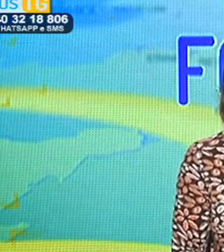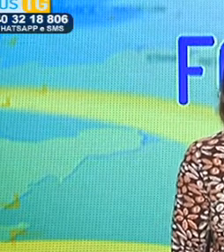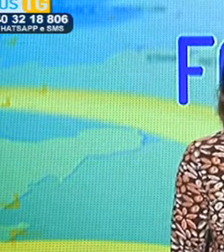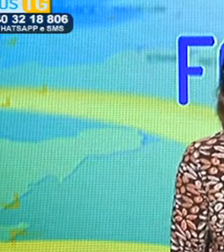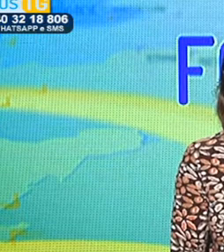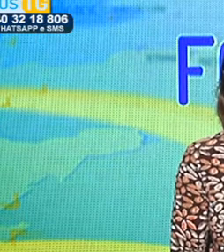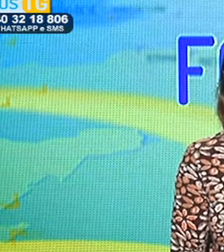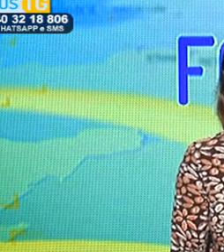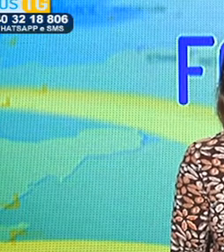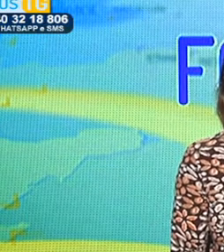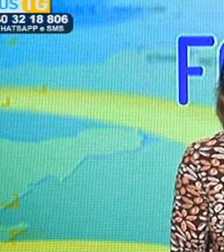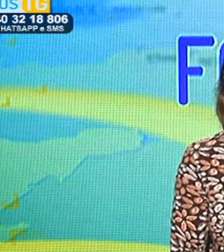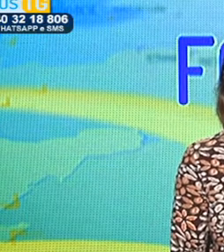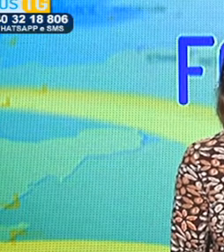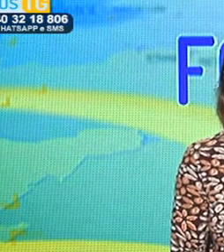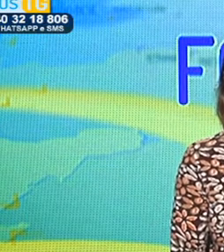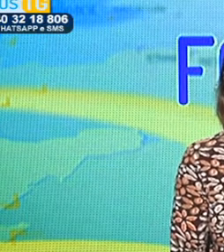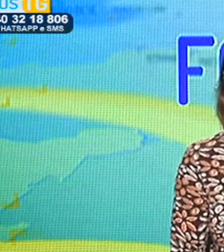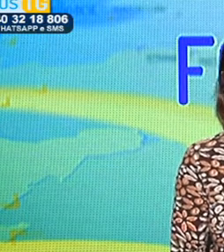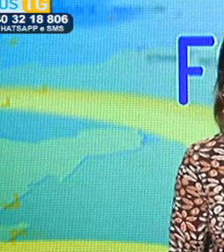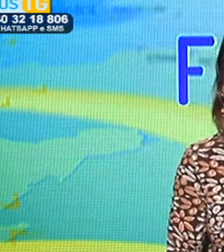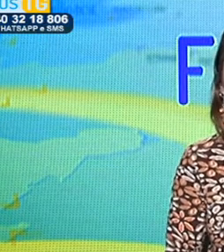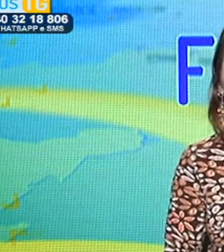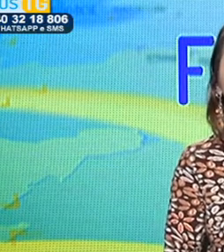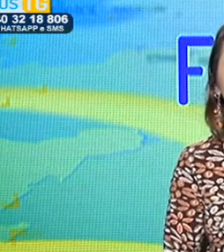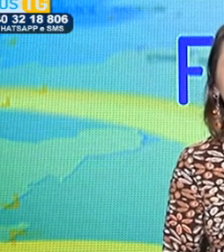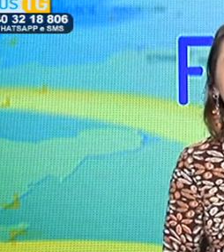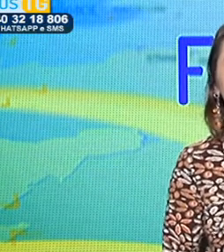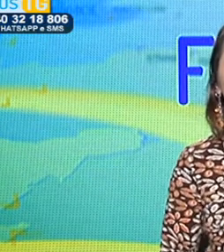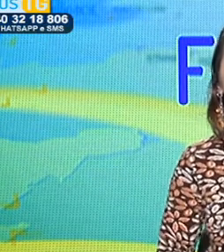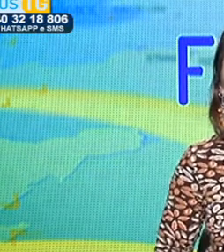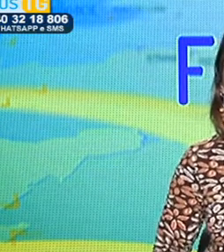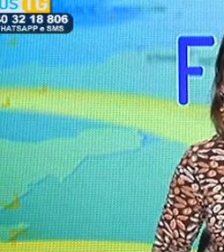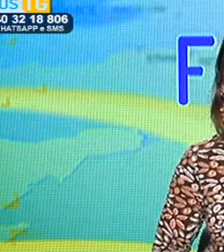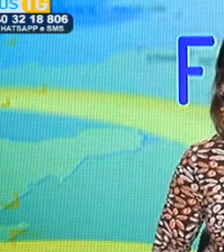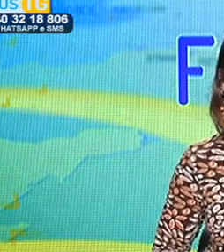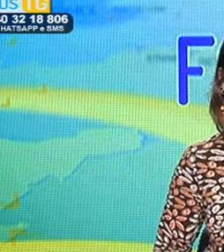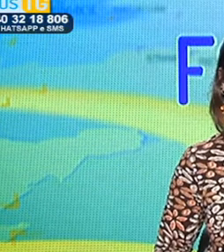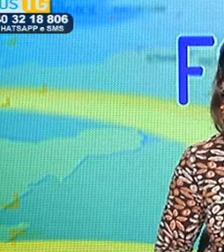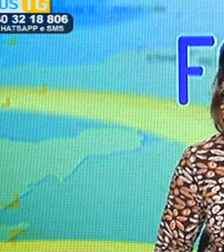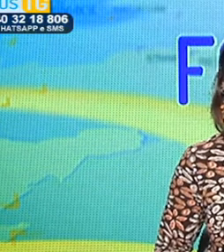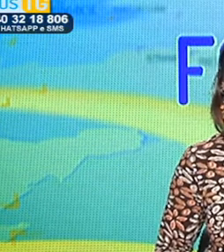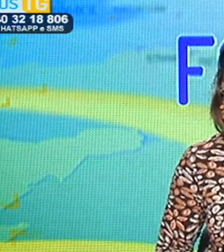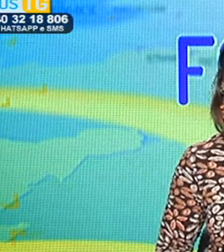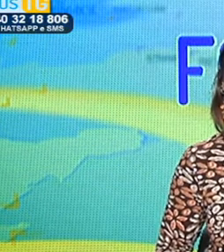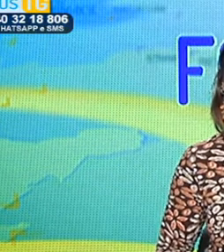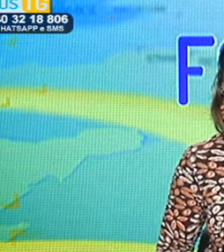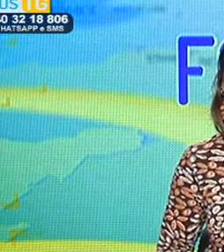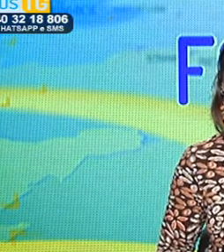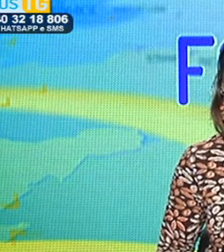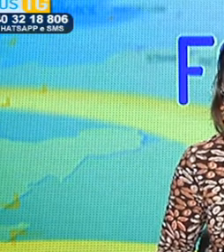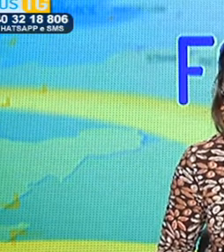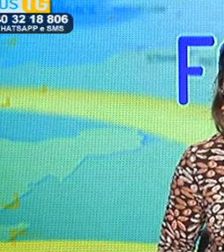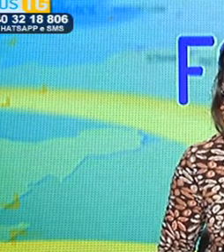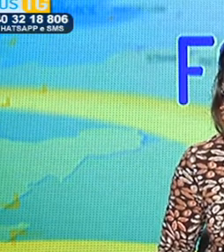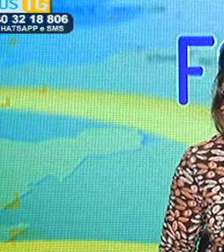avuto. Vedo che è pronto il collegamento dalla sede regionale della Protezione Civile, tutto pronto,